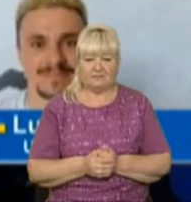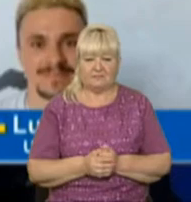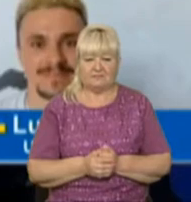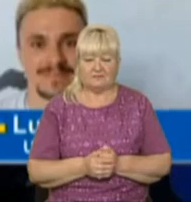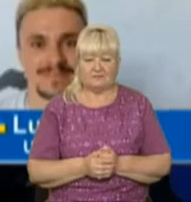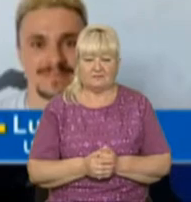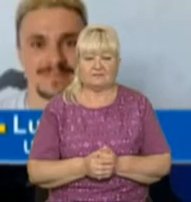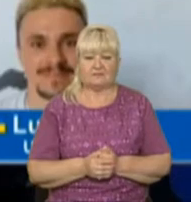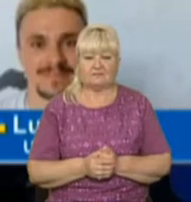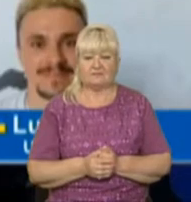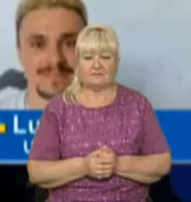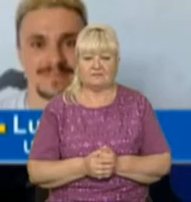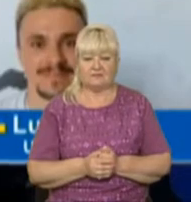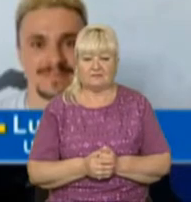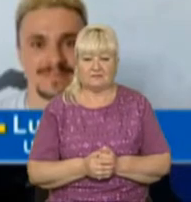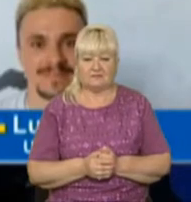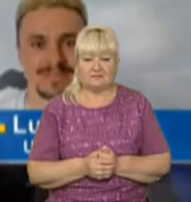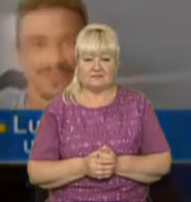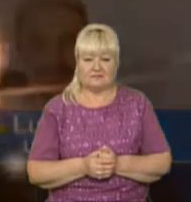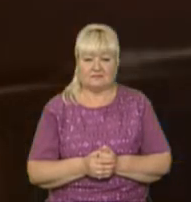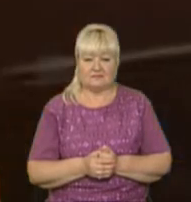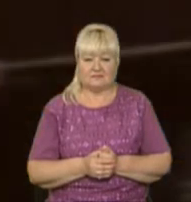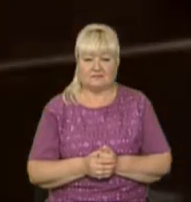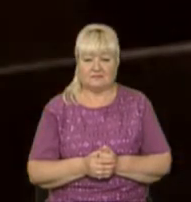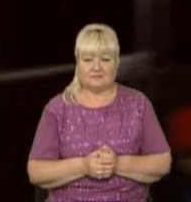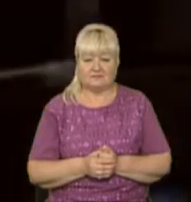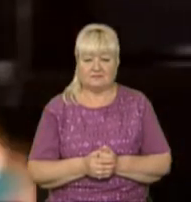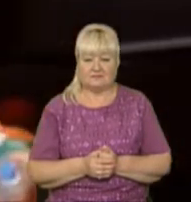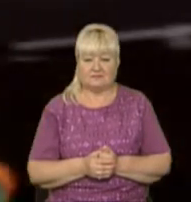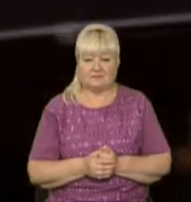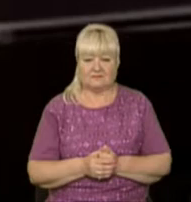From Ukraine! Please give it up to Lucy